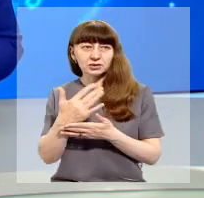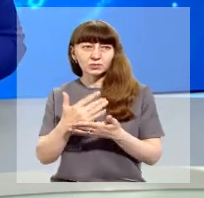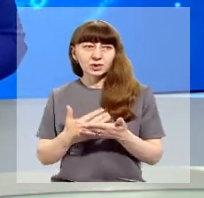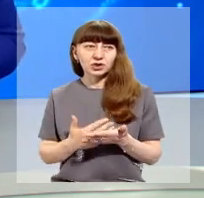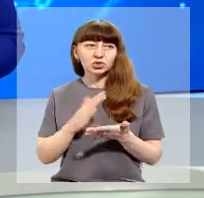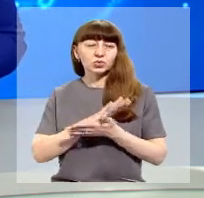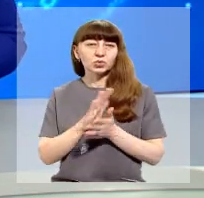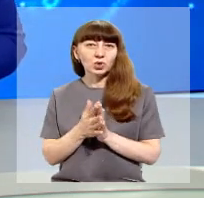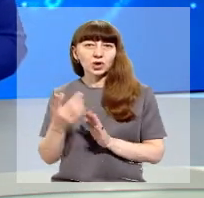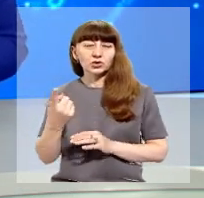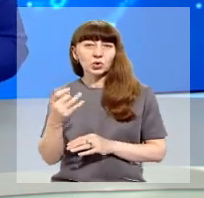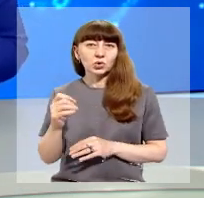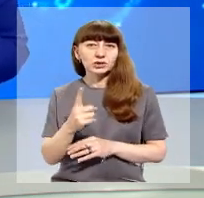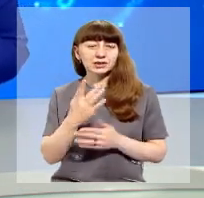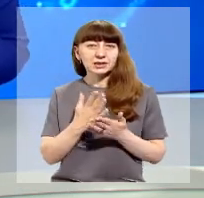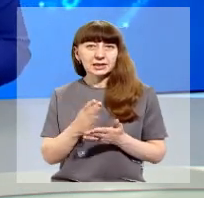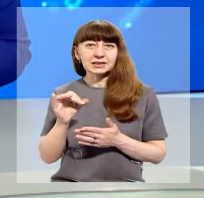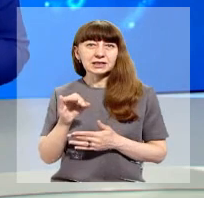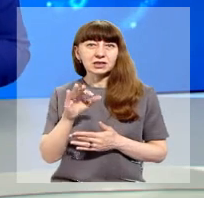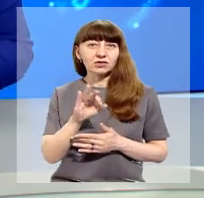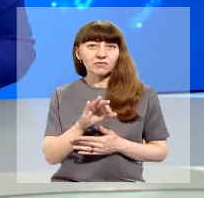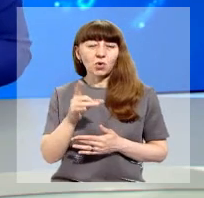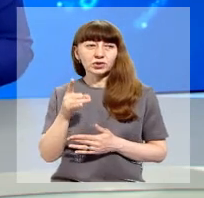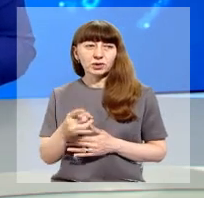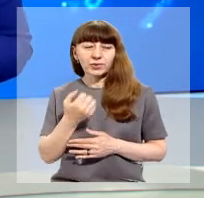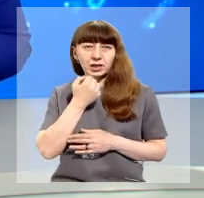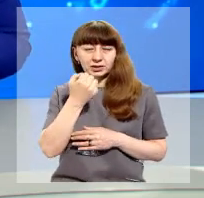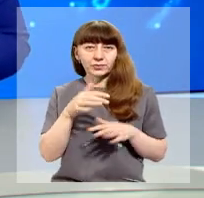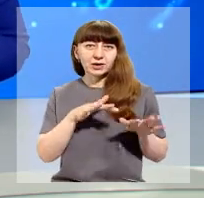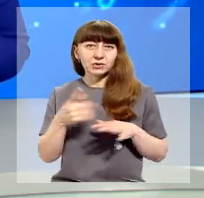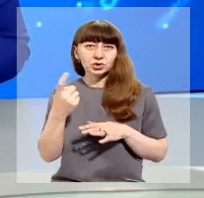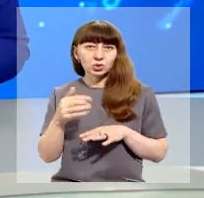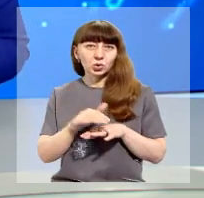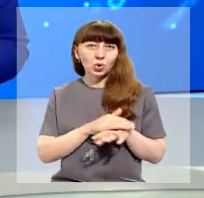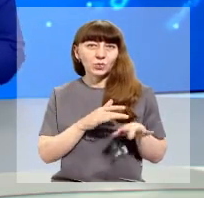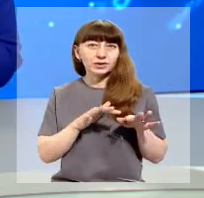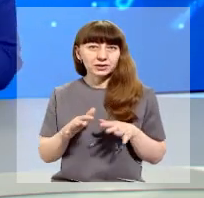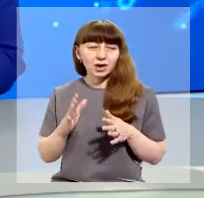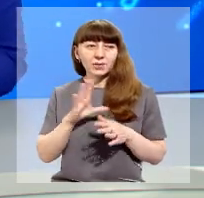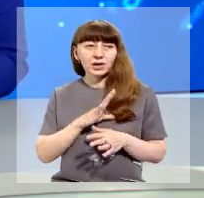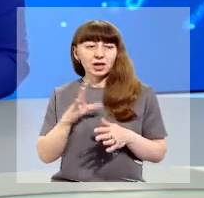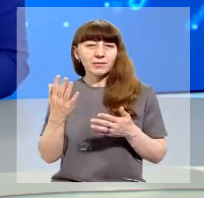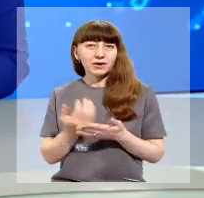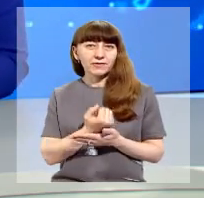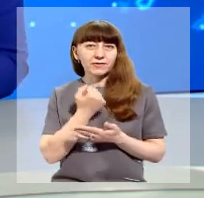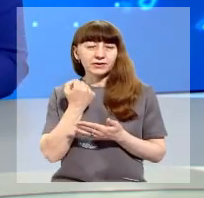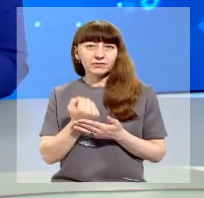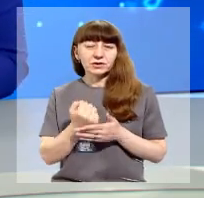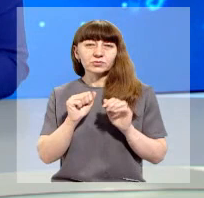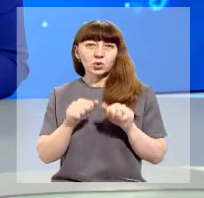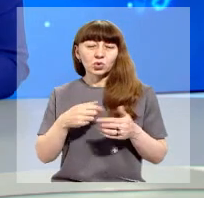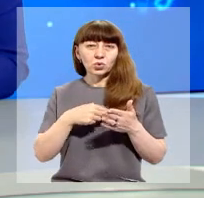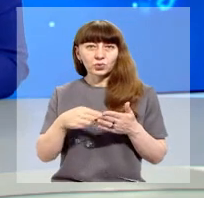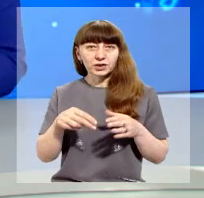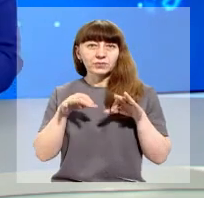услуг. Одной из них является инватакси. Благодаря акции «100 благотворительных дел» появилась возможность приобрести